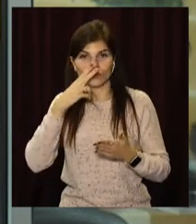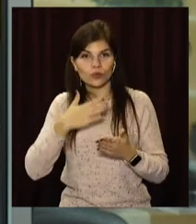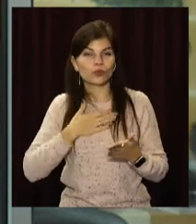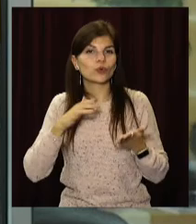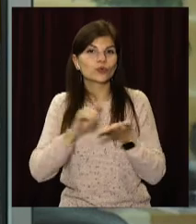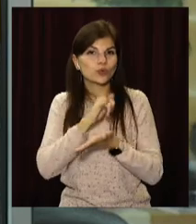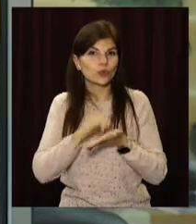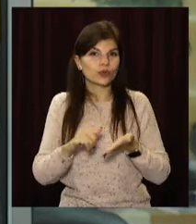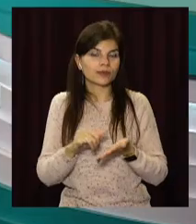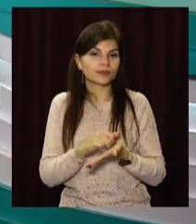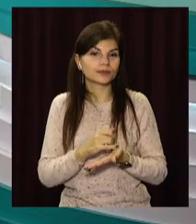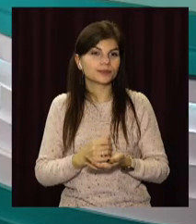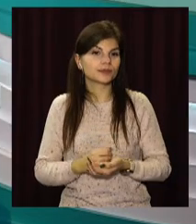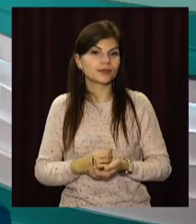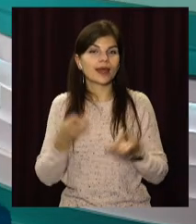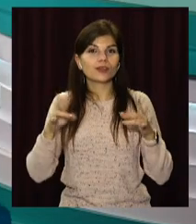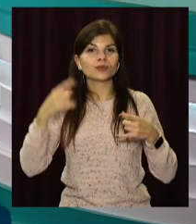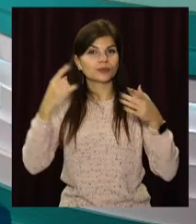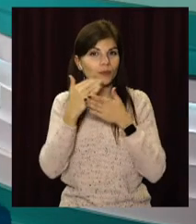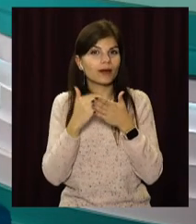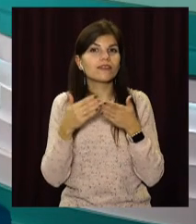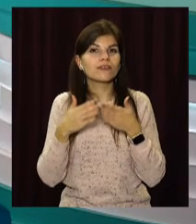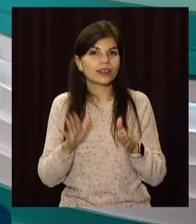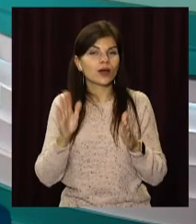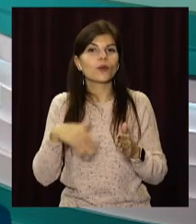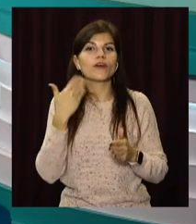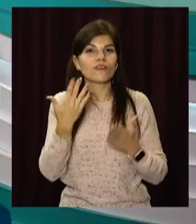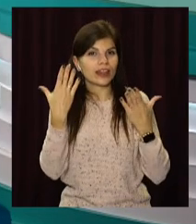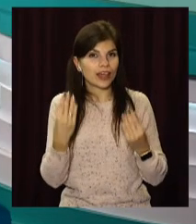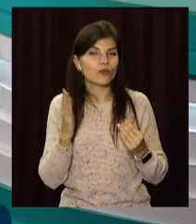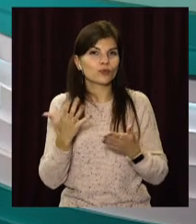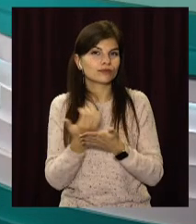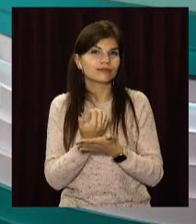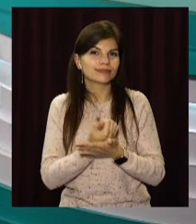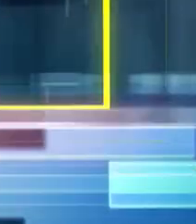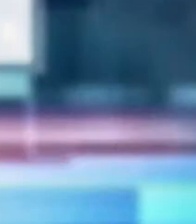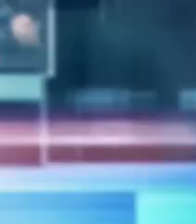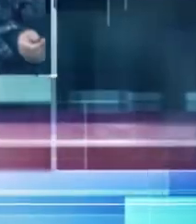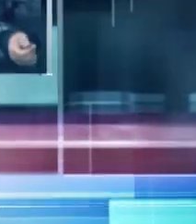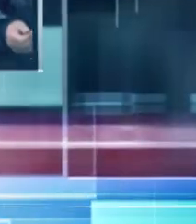нашому YouTube-каналі. Залишайтесь відкритими, нехай ваш день буде вдалим.